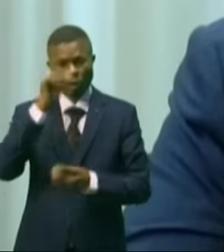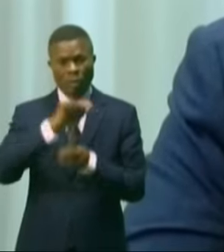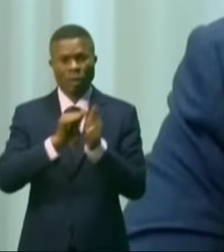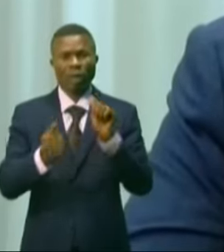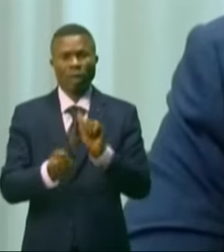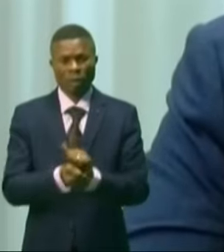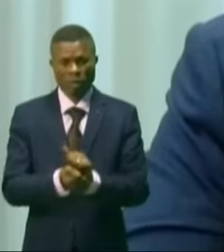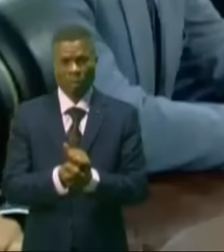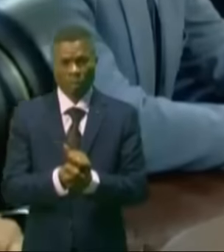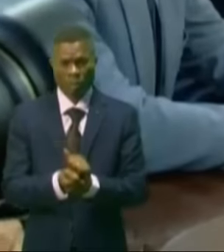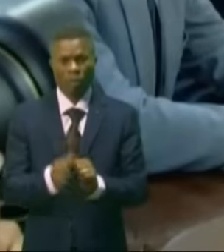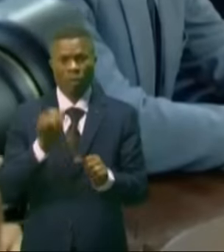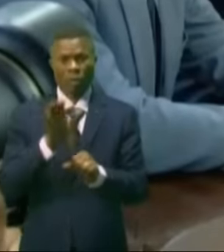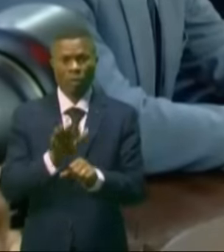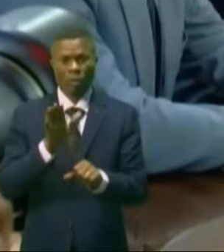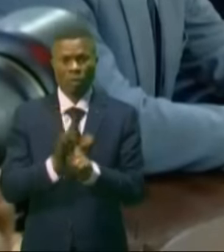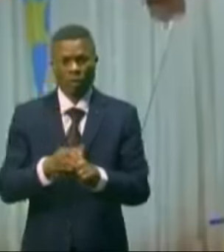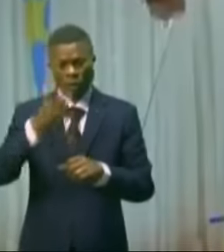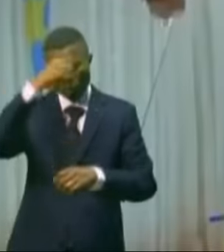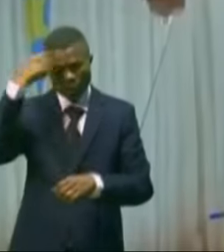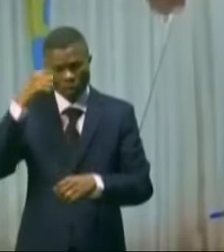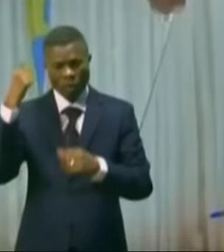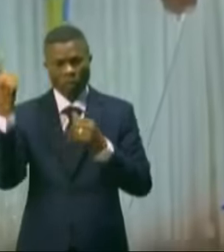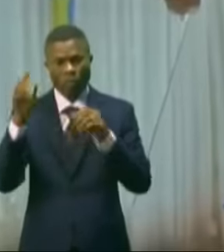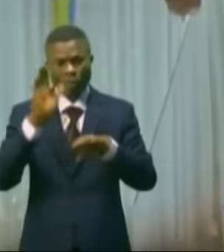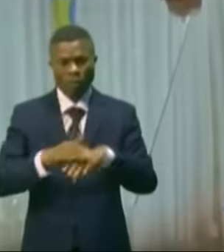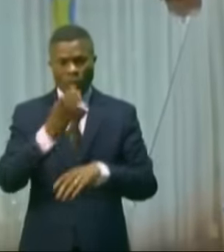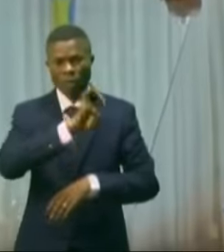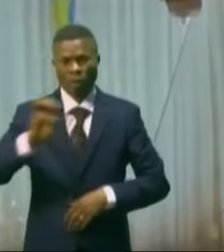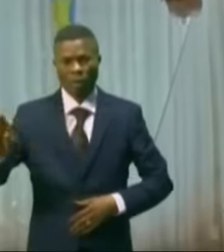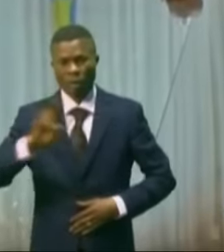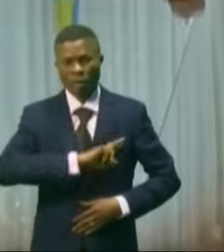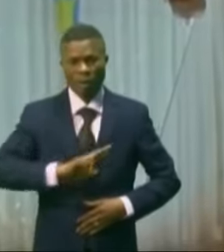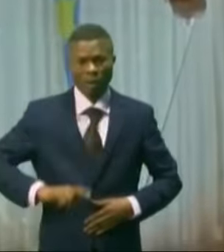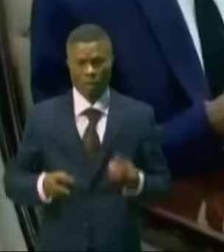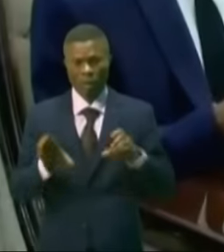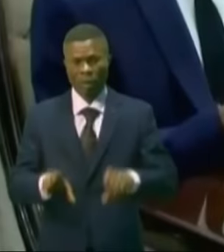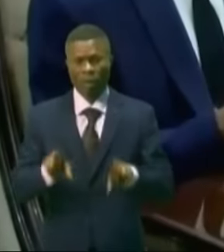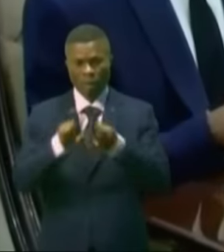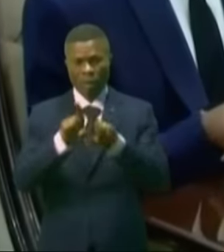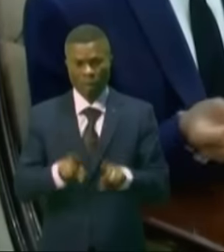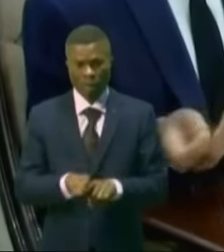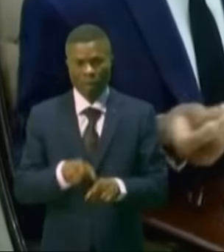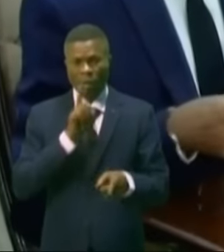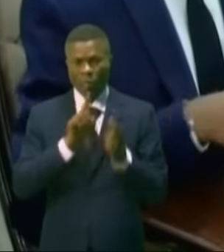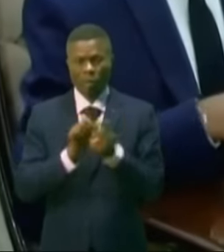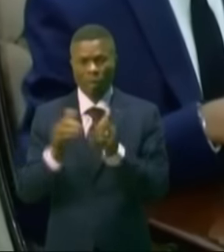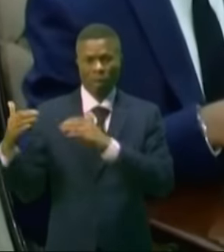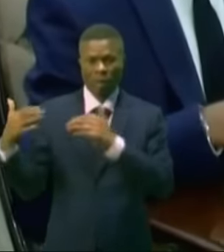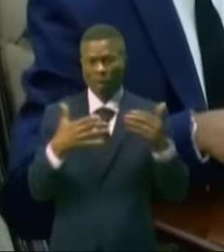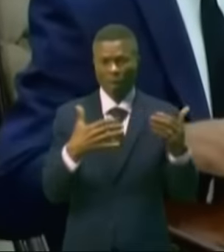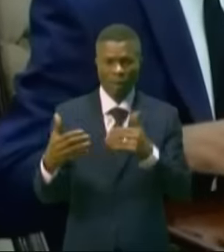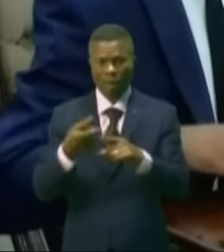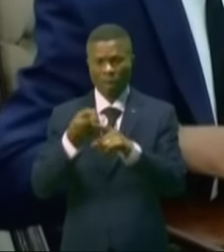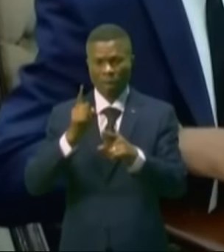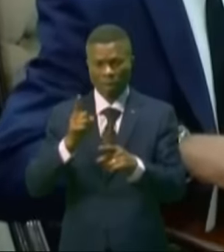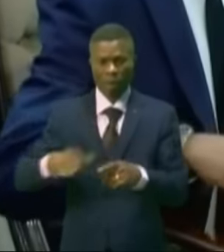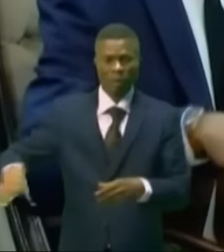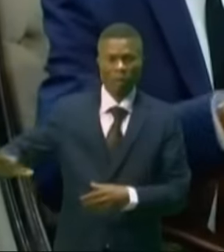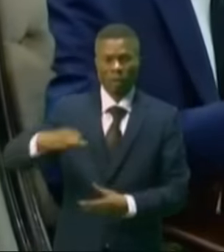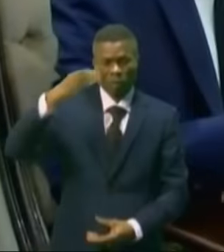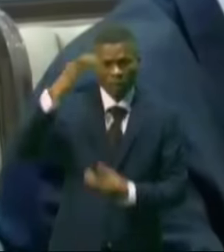situation de crise humanitaire qui prévaut à l'est de la RDC, en proie aux affres de la guerre et ses